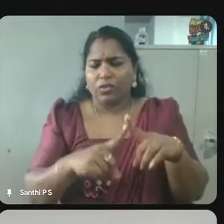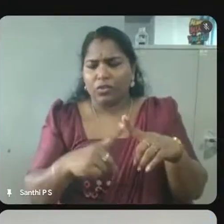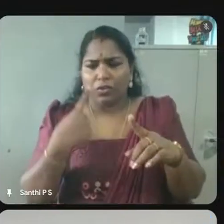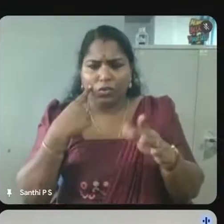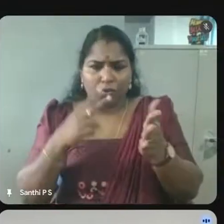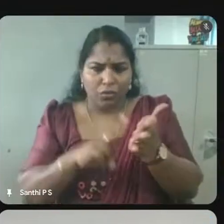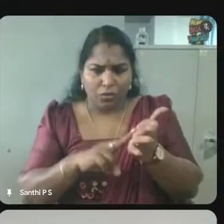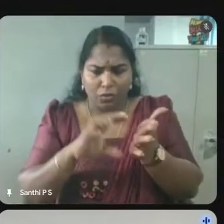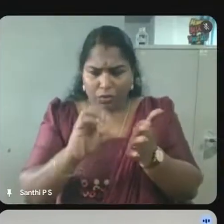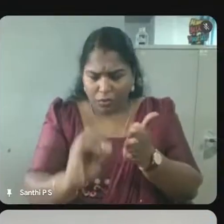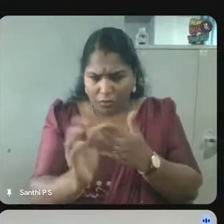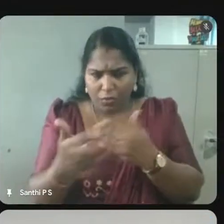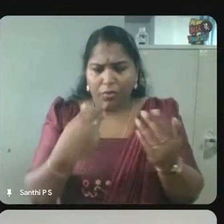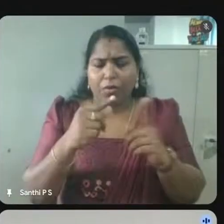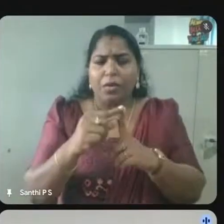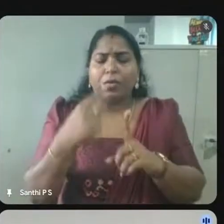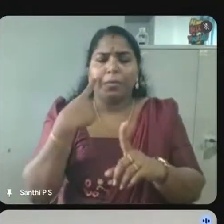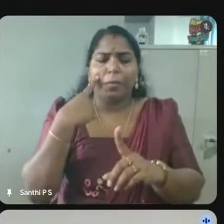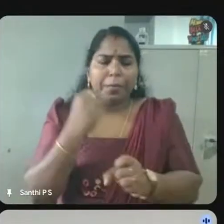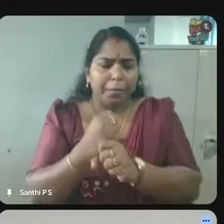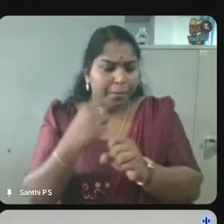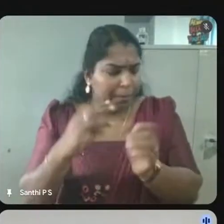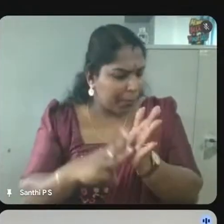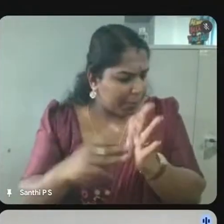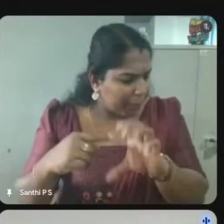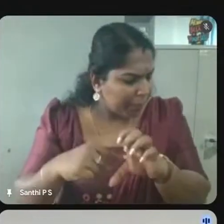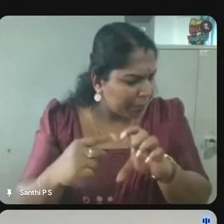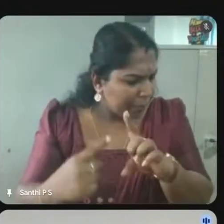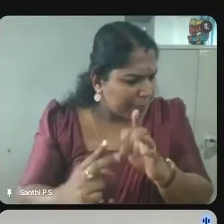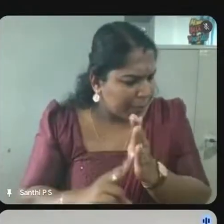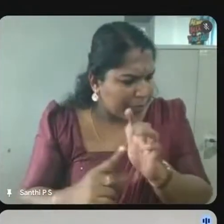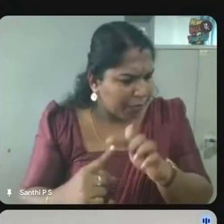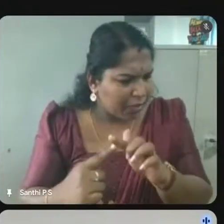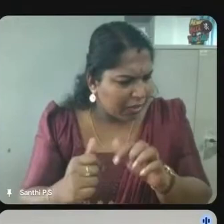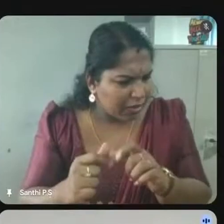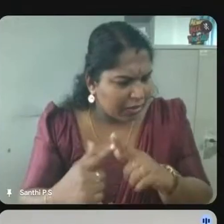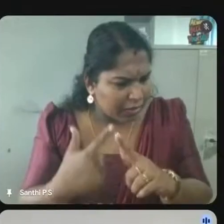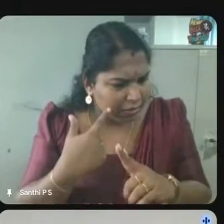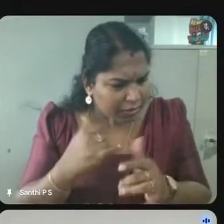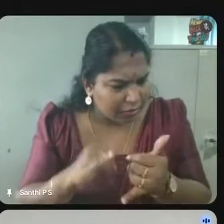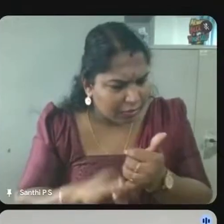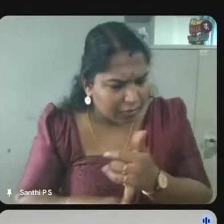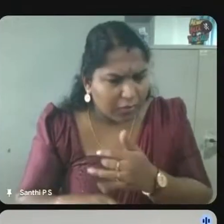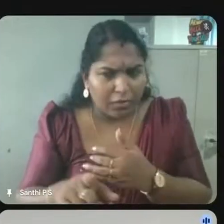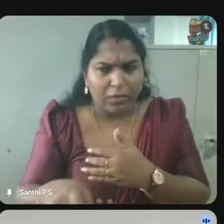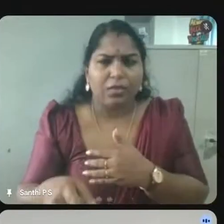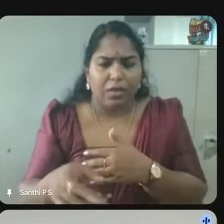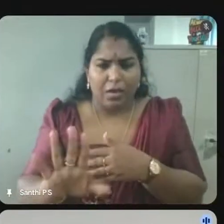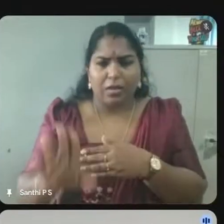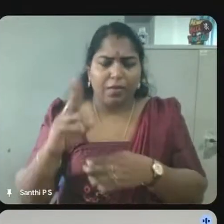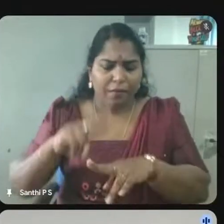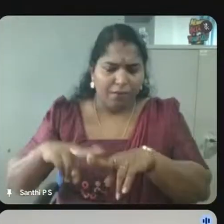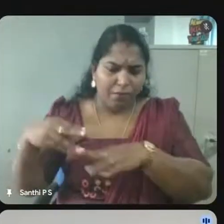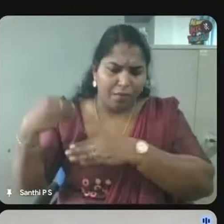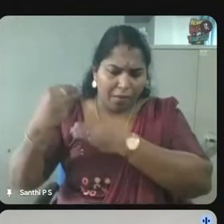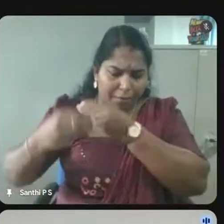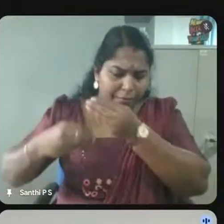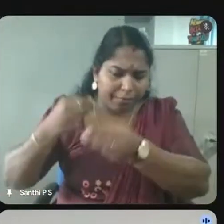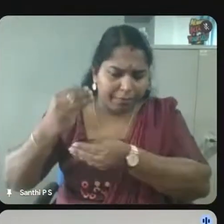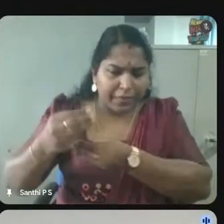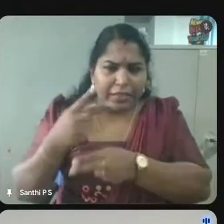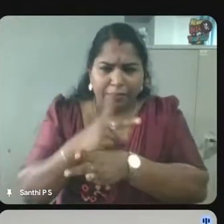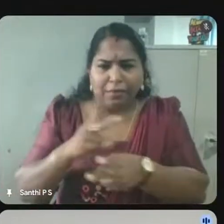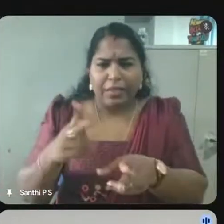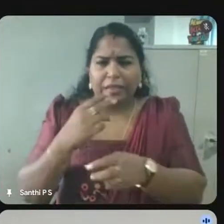എങ്ങനെ ചികിത്സിക്കണം, അതായത് മാറണം? ശരി, അതൊരു ജനിതകമായ രോഗമാണ്. ഫെമിലിയലായിട്ട് പലതരത്തിലുള്ള